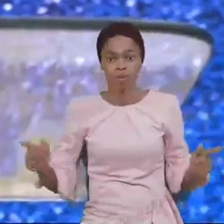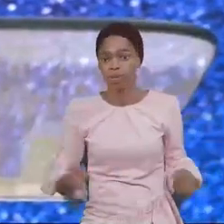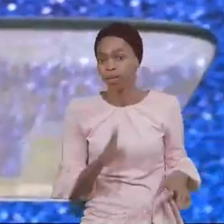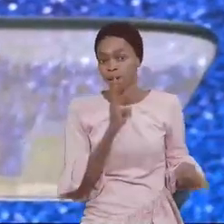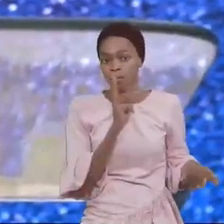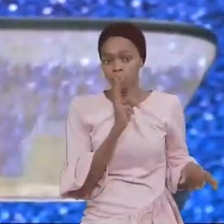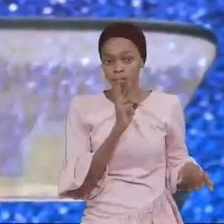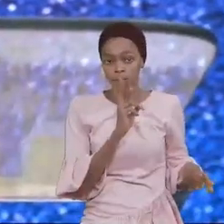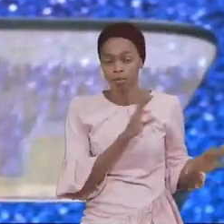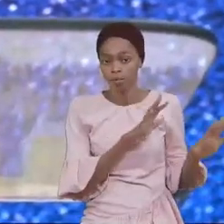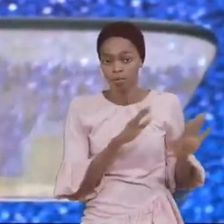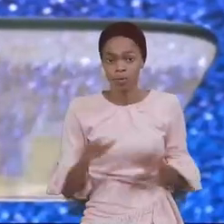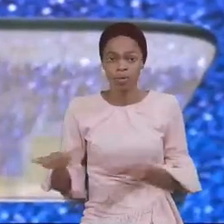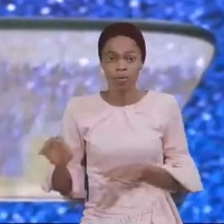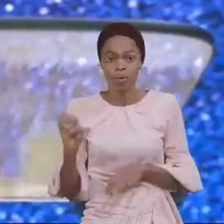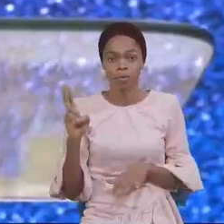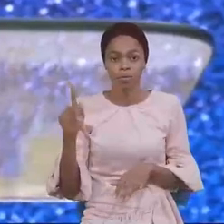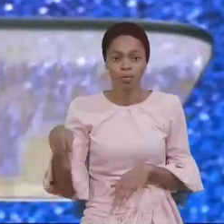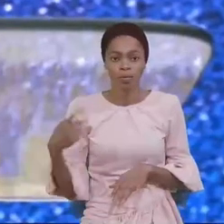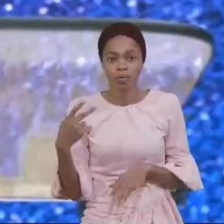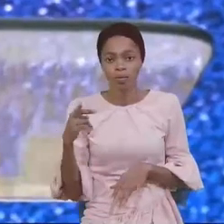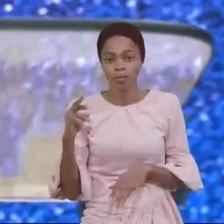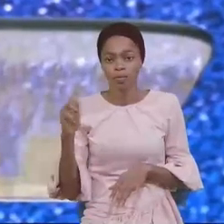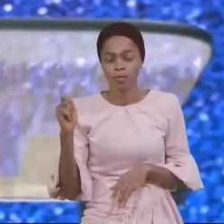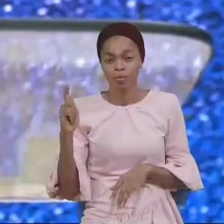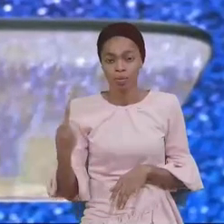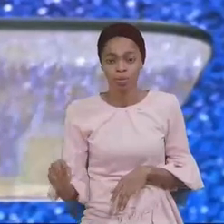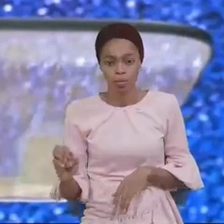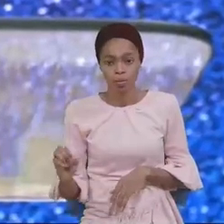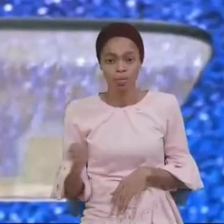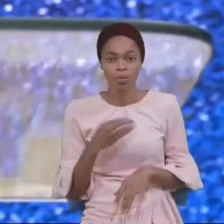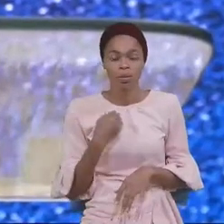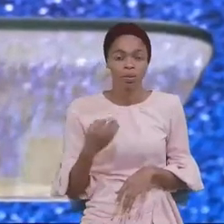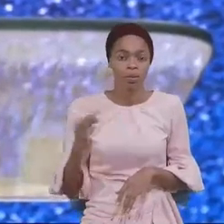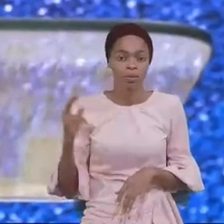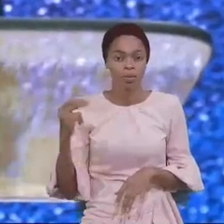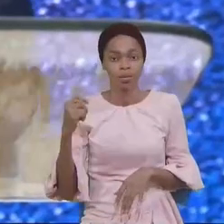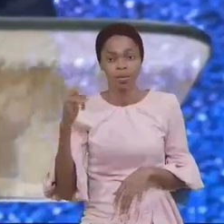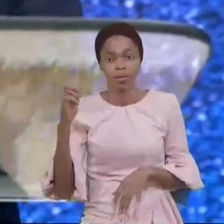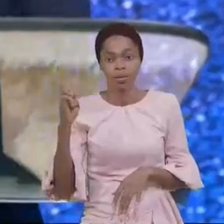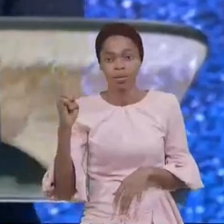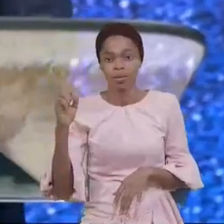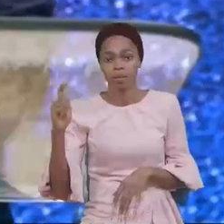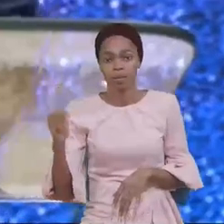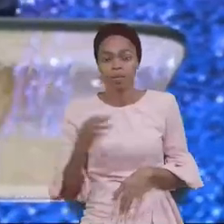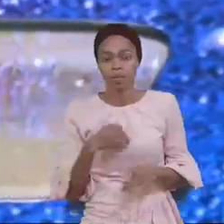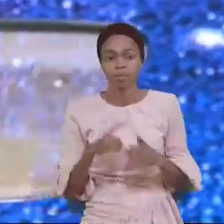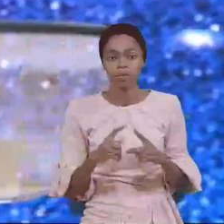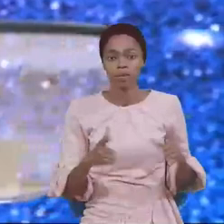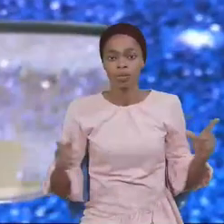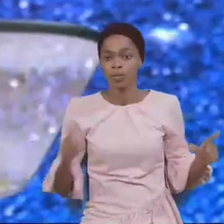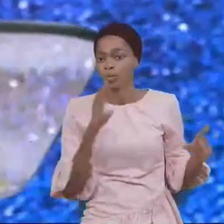l'Euphrate, tout le pays des Éthiens et jusqu'à la grande mer vers le